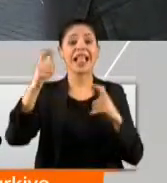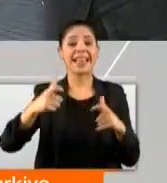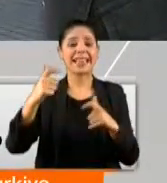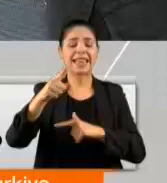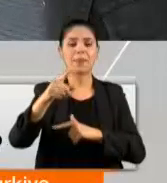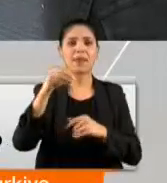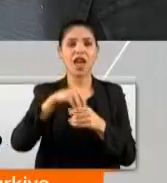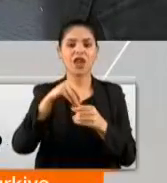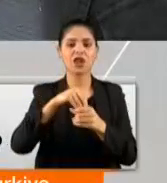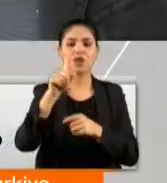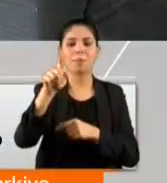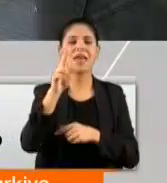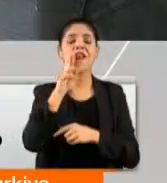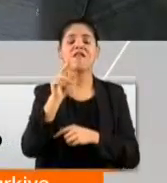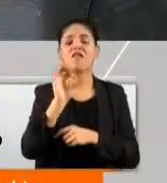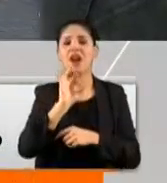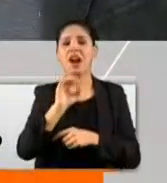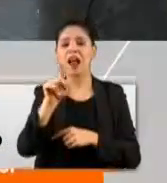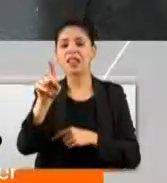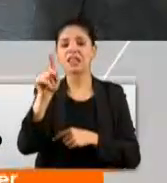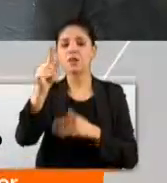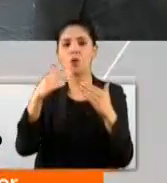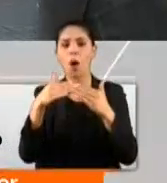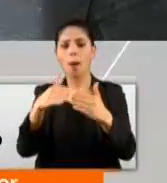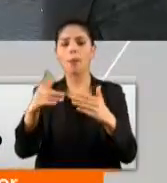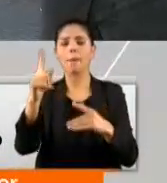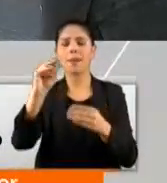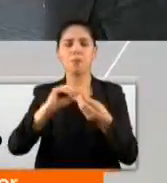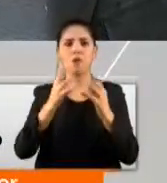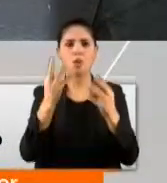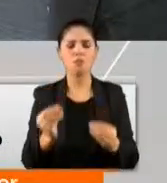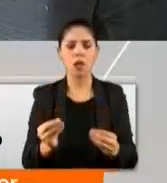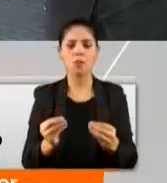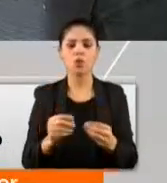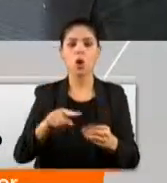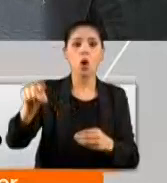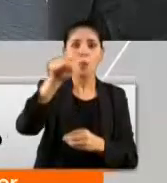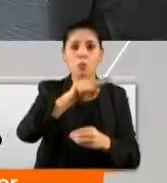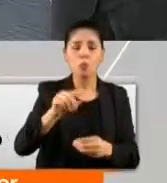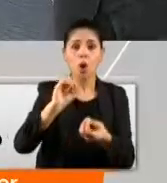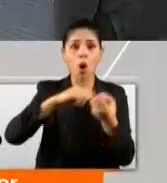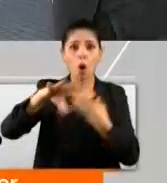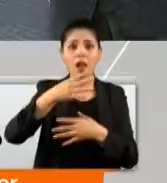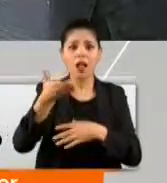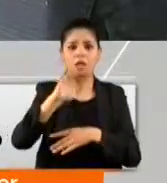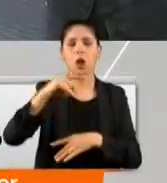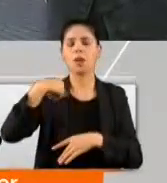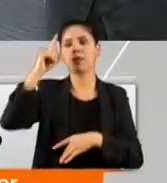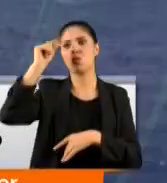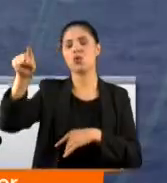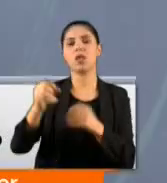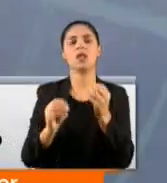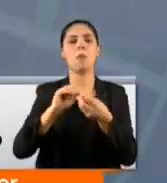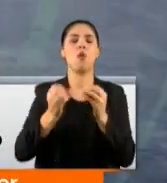bir Fransız fırkateyniyle benzer sorun yaşadık ve bunu NATO'ya kadar taşıdılar. Şimdi ondan sonra bir anda bizim bir Yunanistan problemimiz